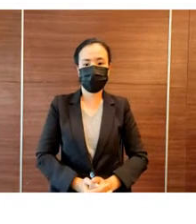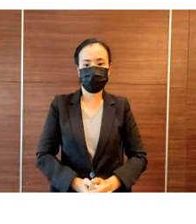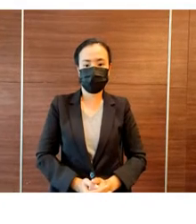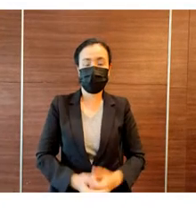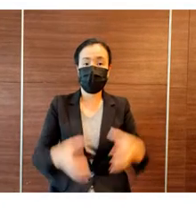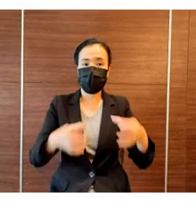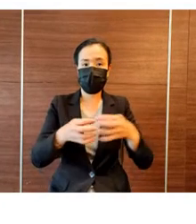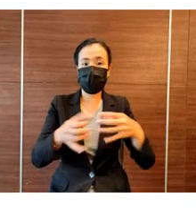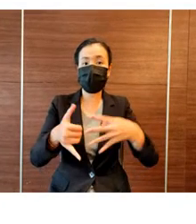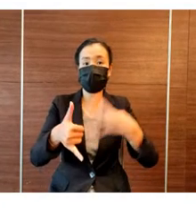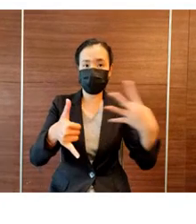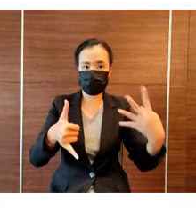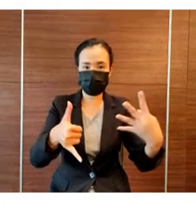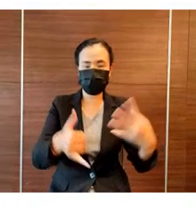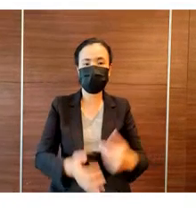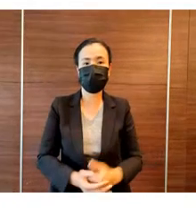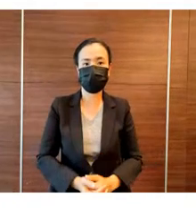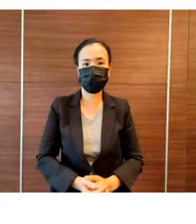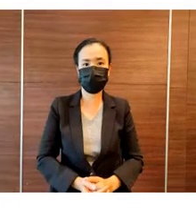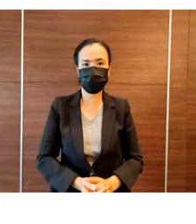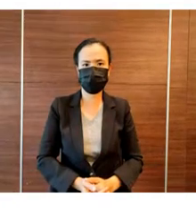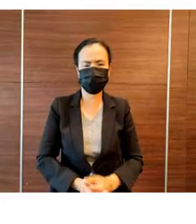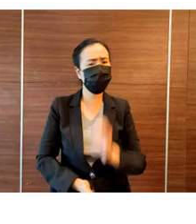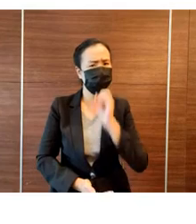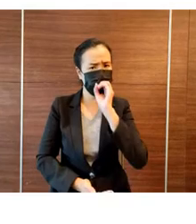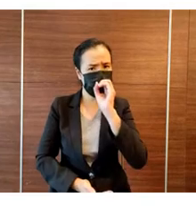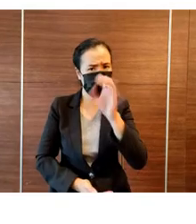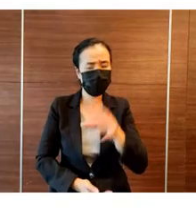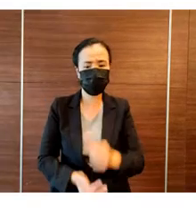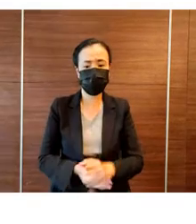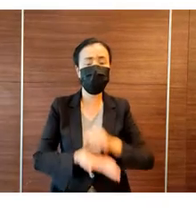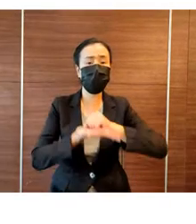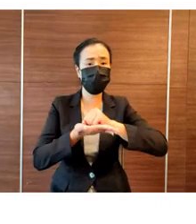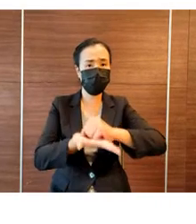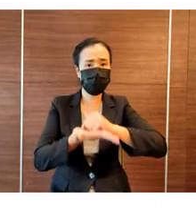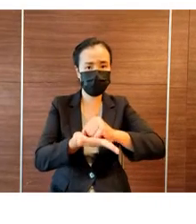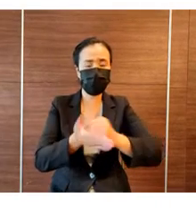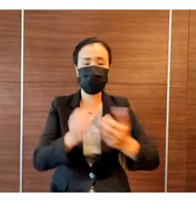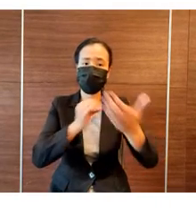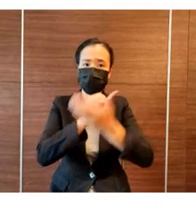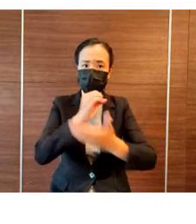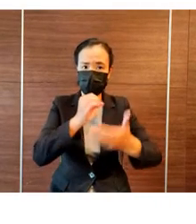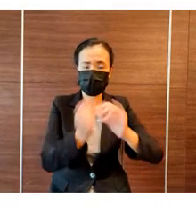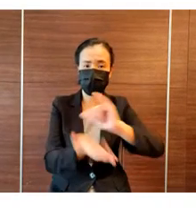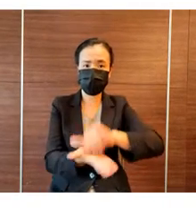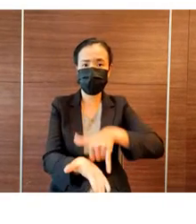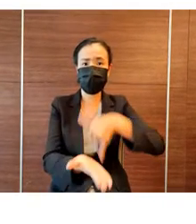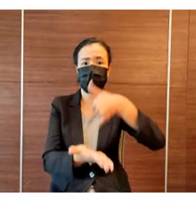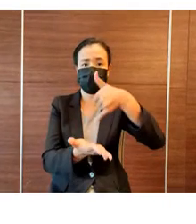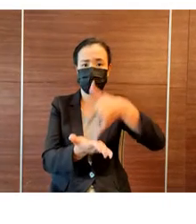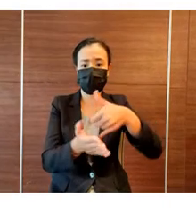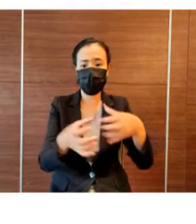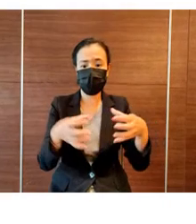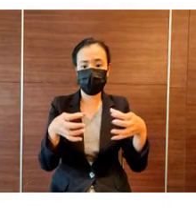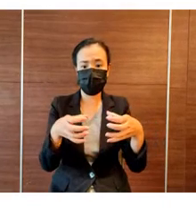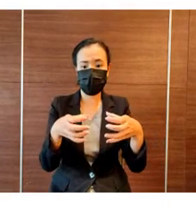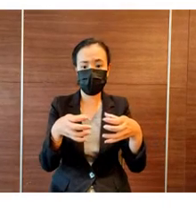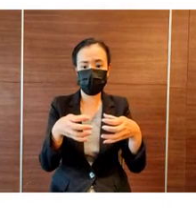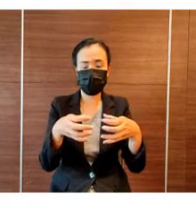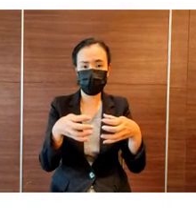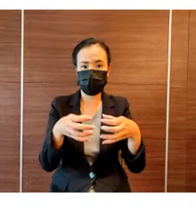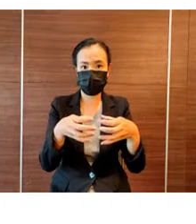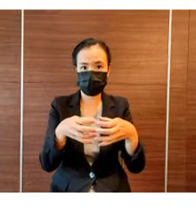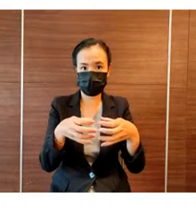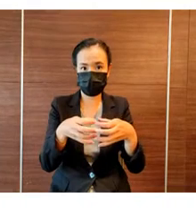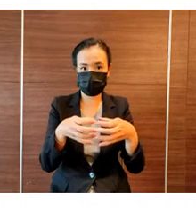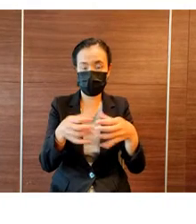ความหลากหลายทางเพศเนี่ยจริงๆเนี่ยต้องบอกก่อนเลยว่าการให้บริการยาเสพติดในกลุ่มของผู้ก